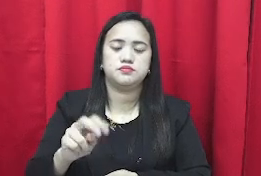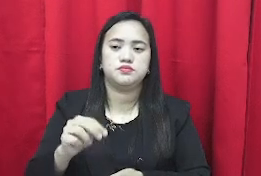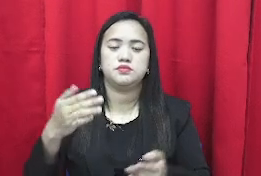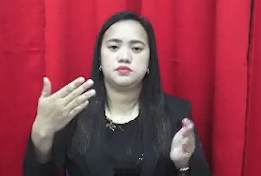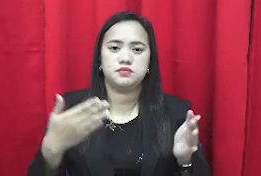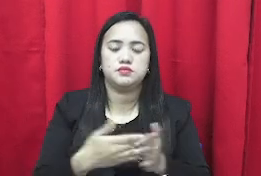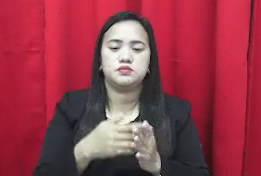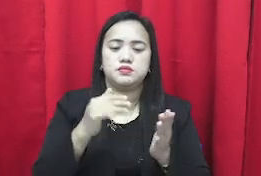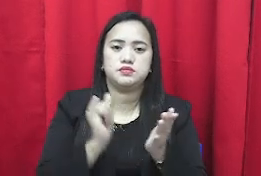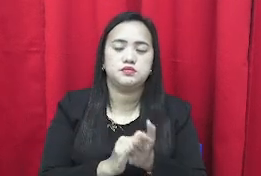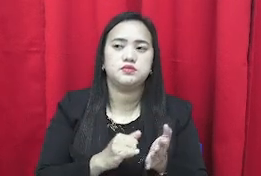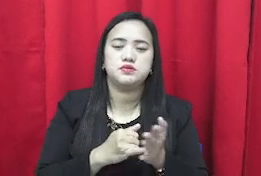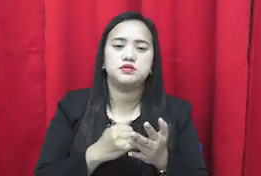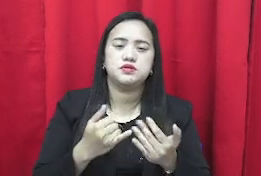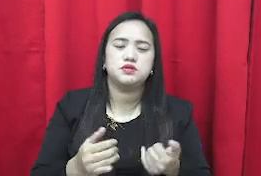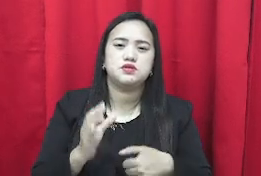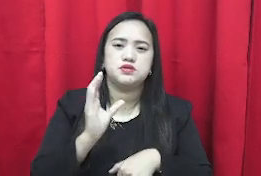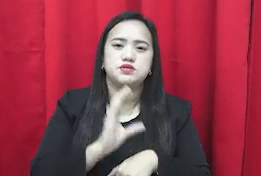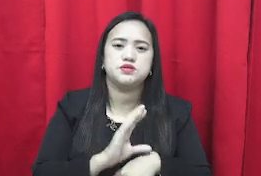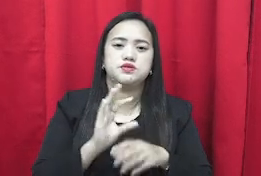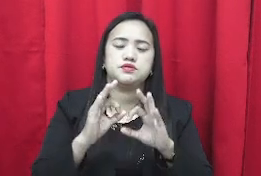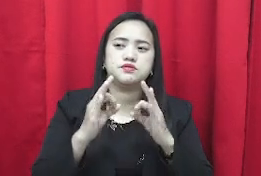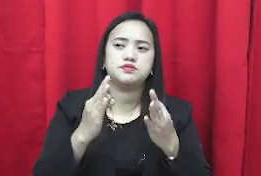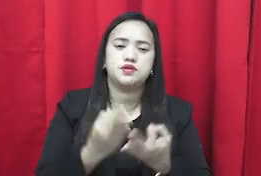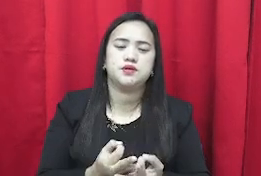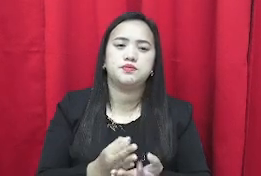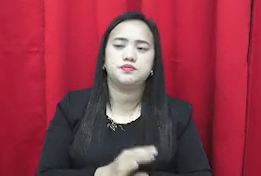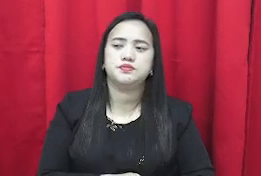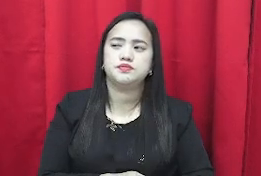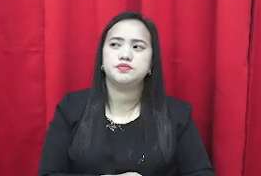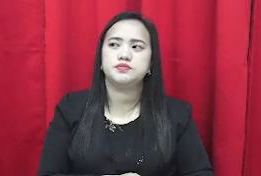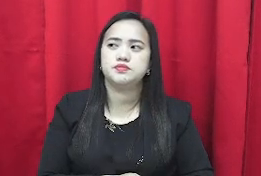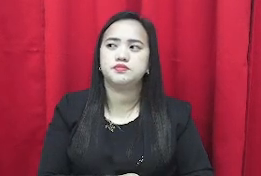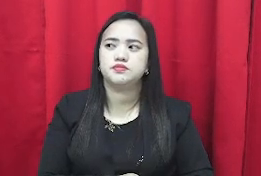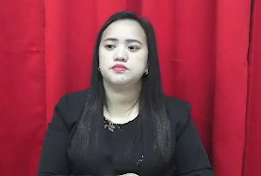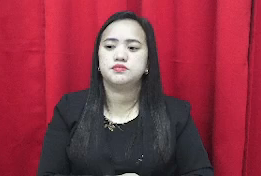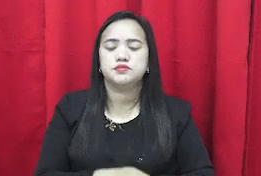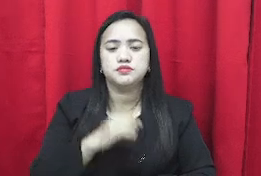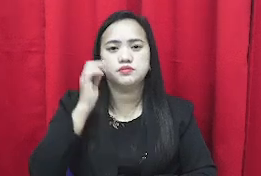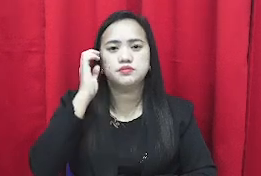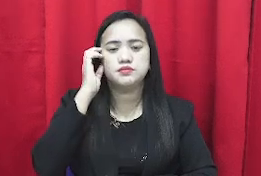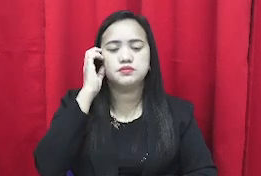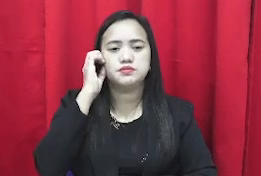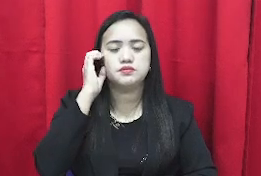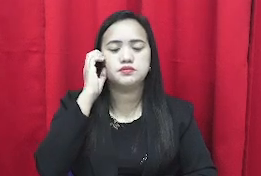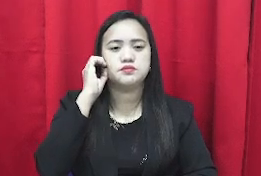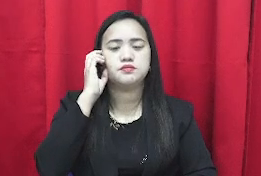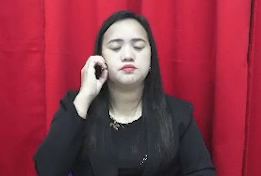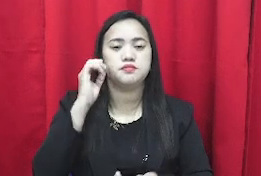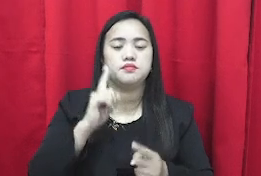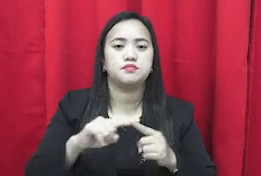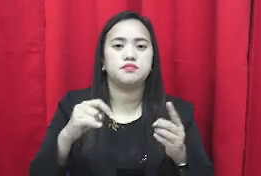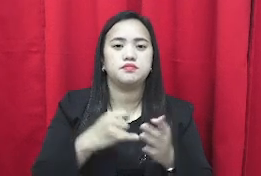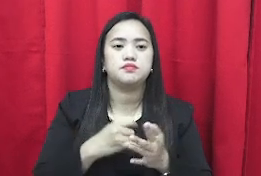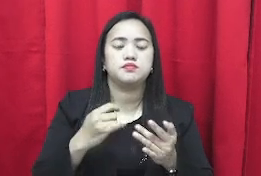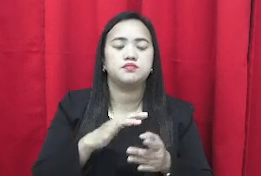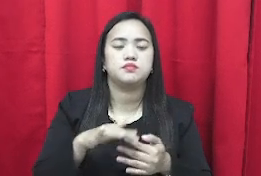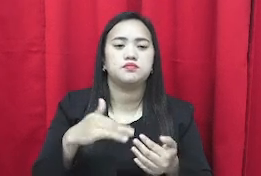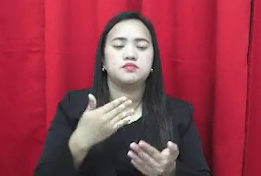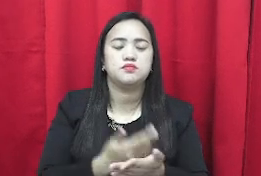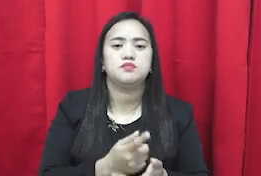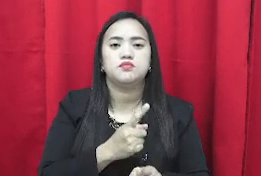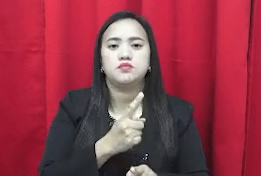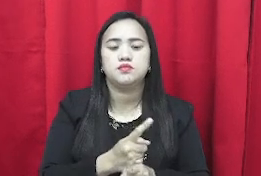our program This is our church family Hindi ko po ito sinasabi to degrade any other churches pero totoo yung sinabi ni sir Noel Hindi lahat ng